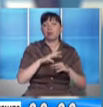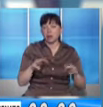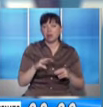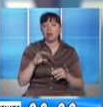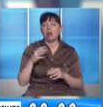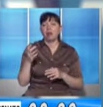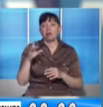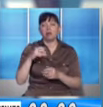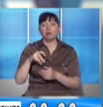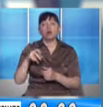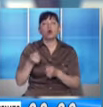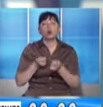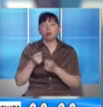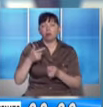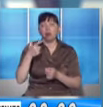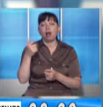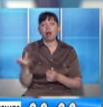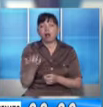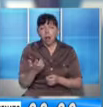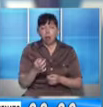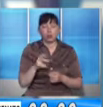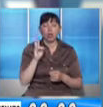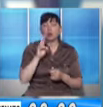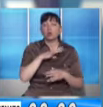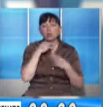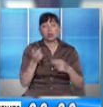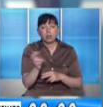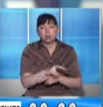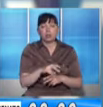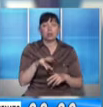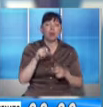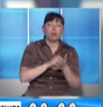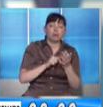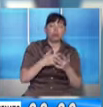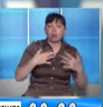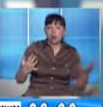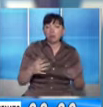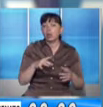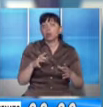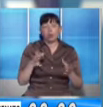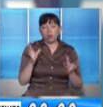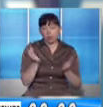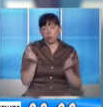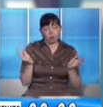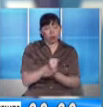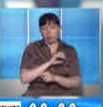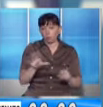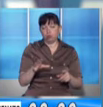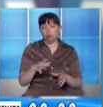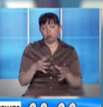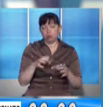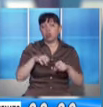sau boicotând sau nu și așa mai departe, nu s-au prezentat, nu a putut fi luată această decizie. CEC-ul spune